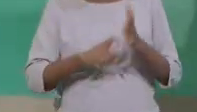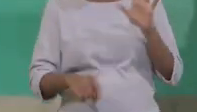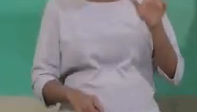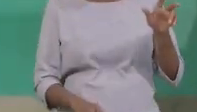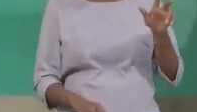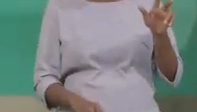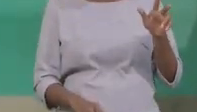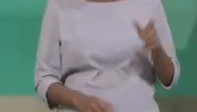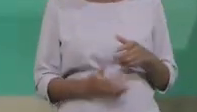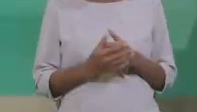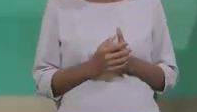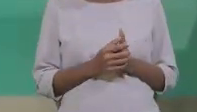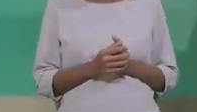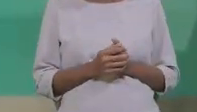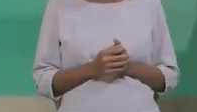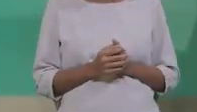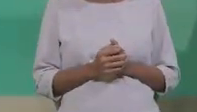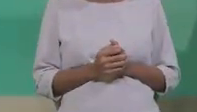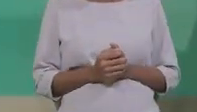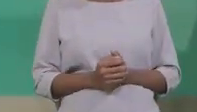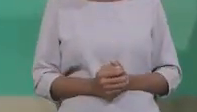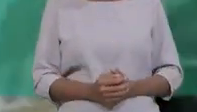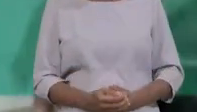Psaume 105, 3.